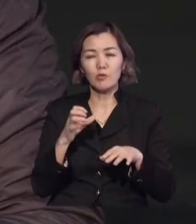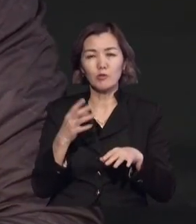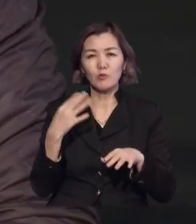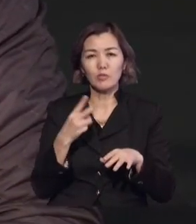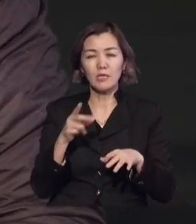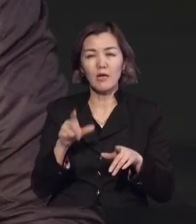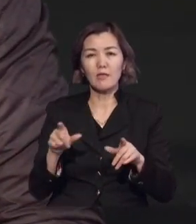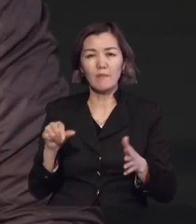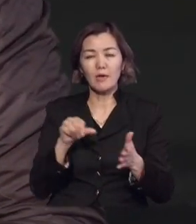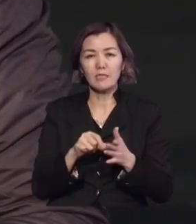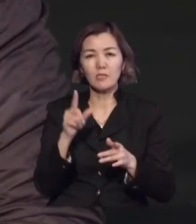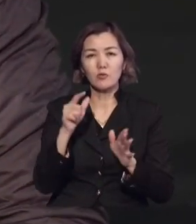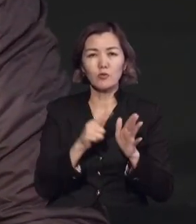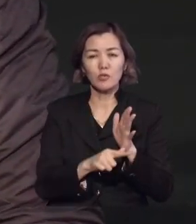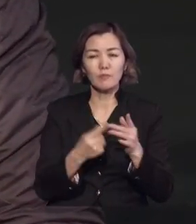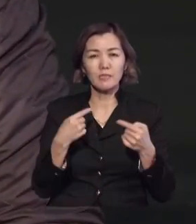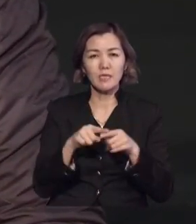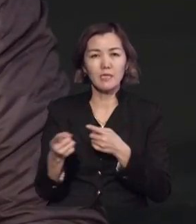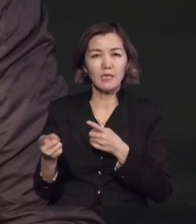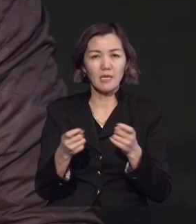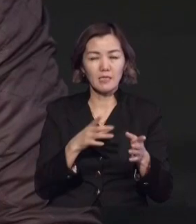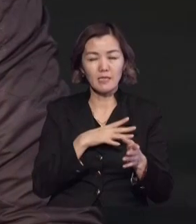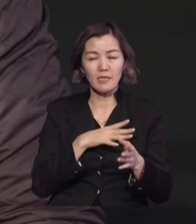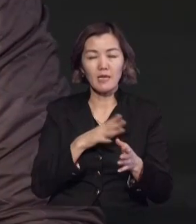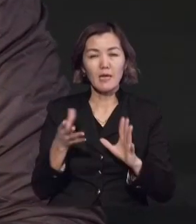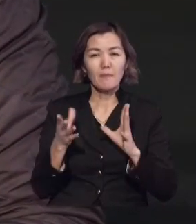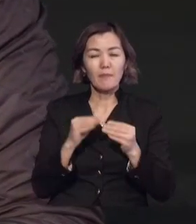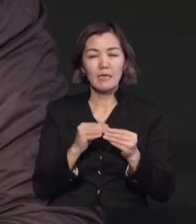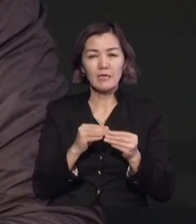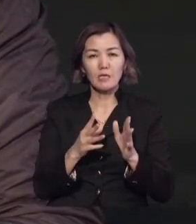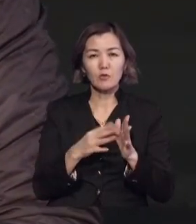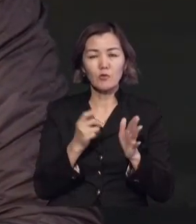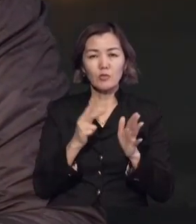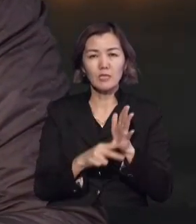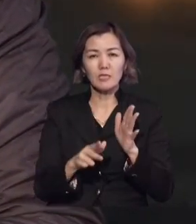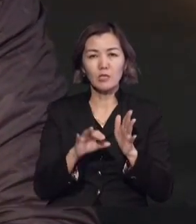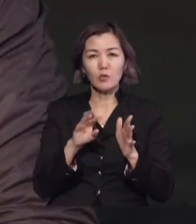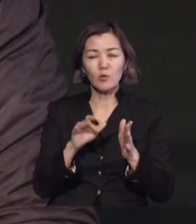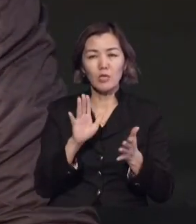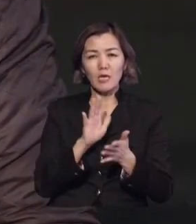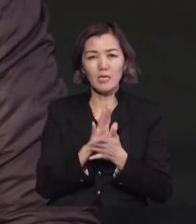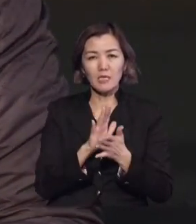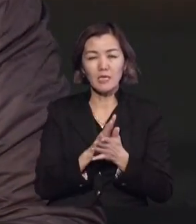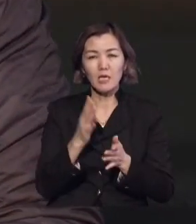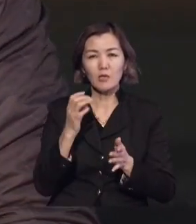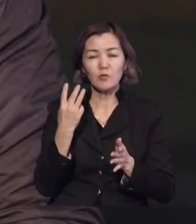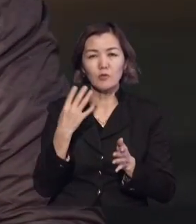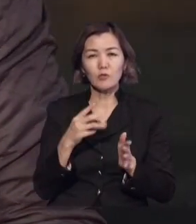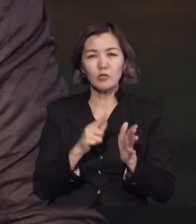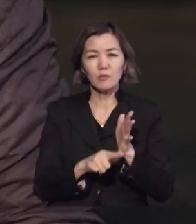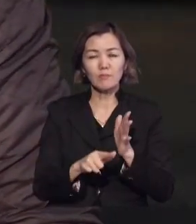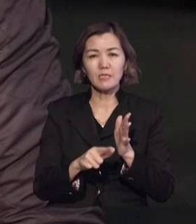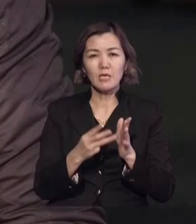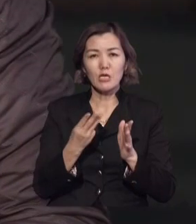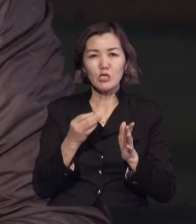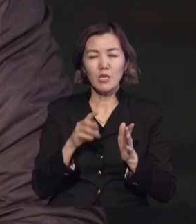24532 адам 170 техника жұмылдырылды. Барлығы жалпы 980 тонна қалдық 470